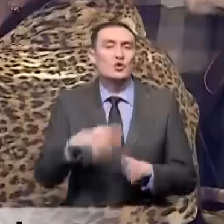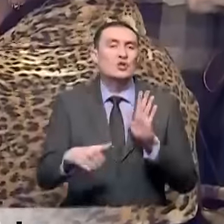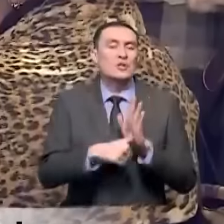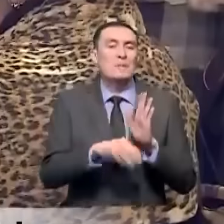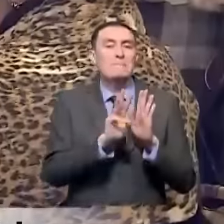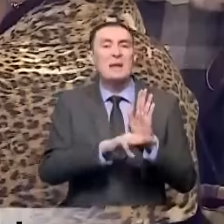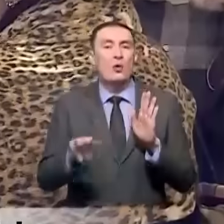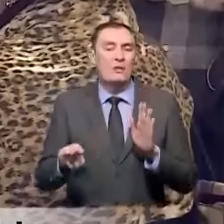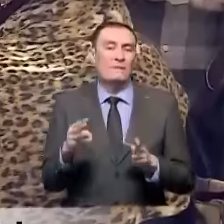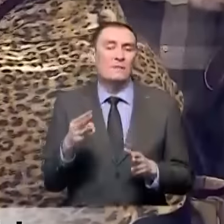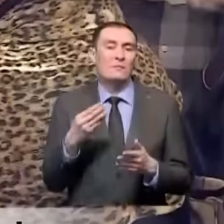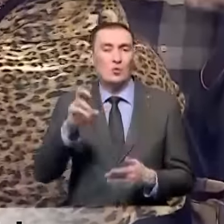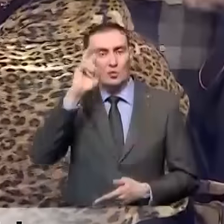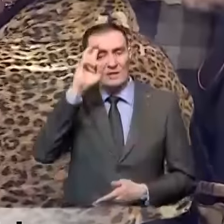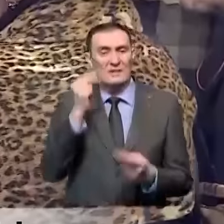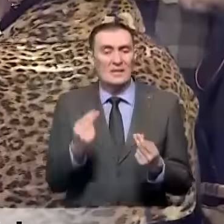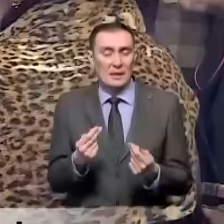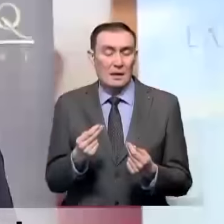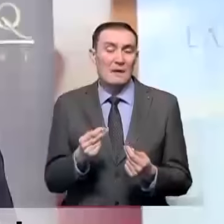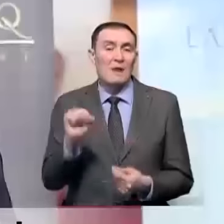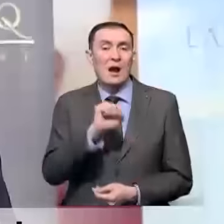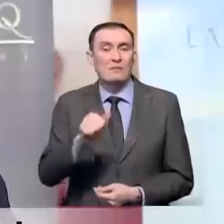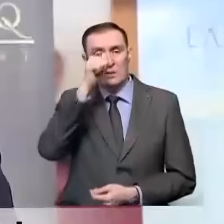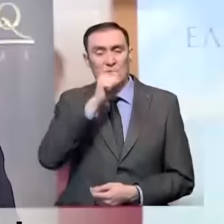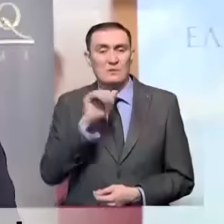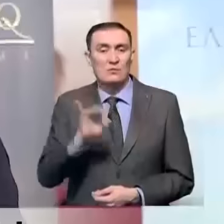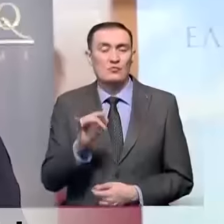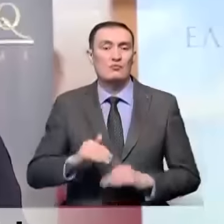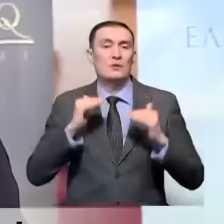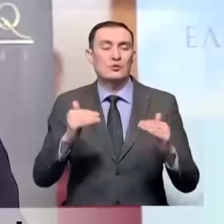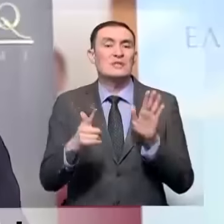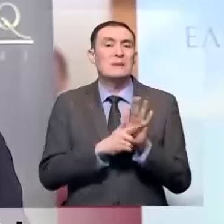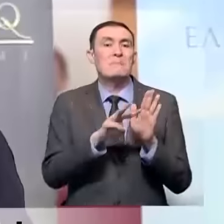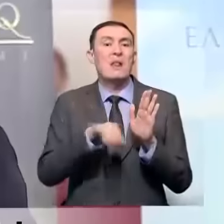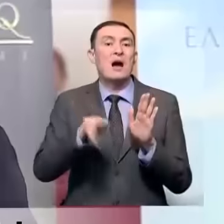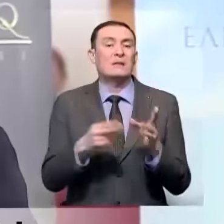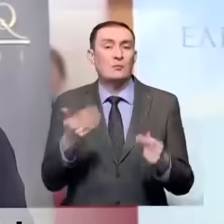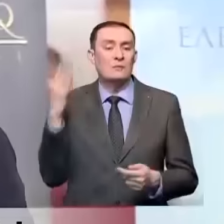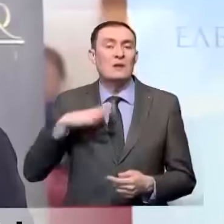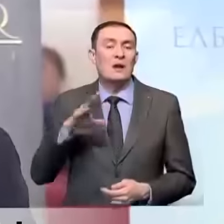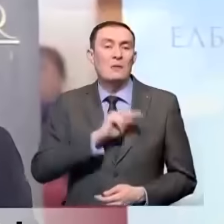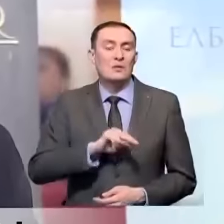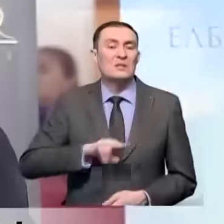146 миллионов бюджетных тенге. В августе сумма ущерба выросла до 7 миллиардов. Тогда он